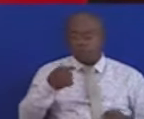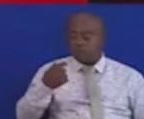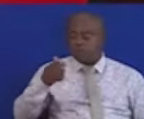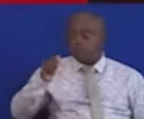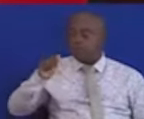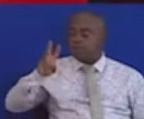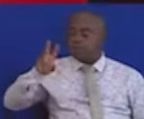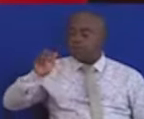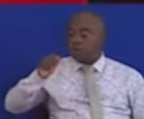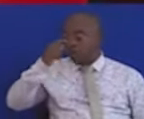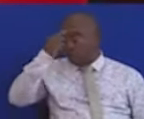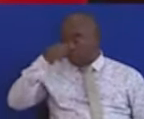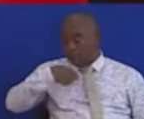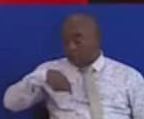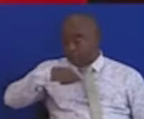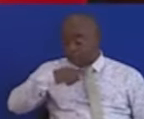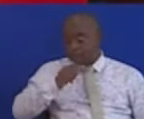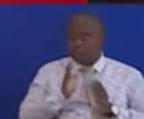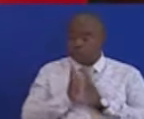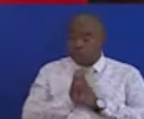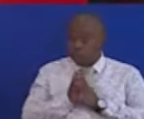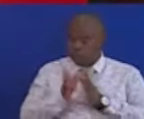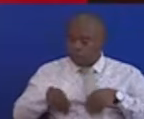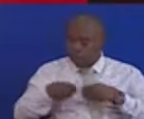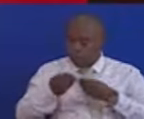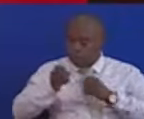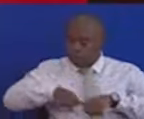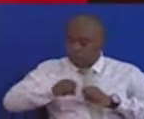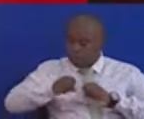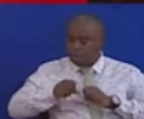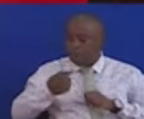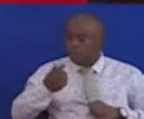mbaye hapa MH eshima mwen yeki wape